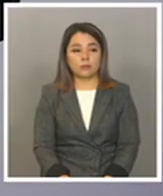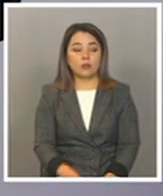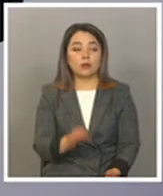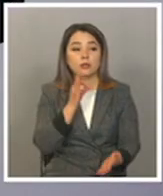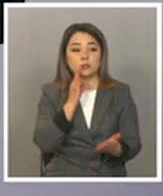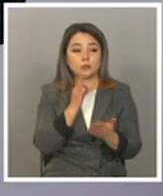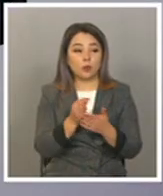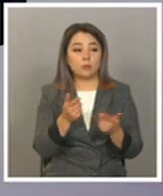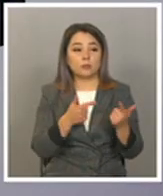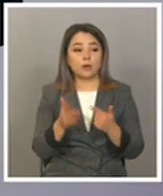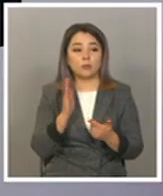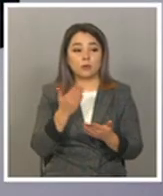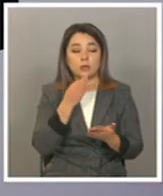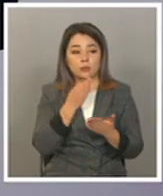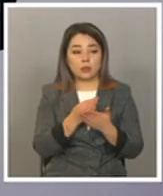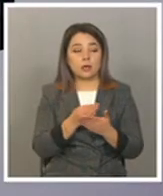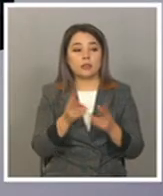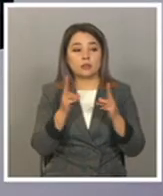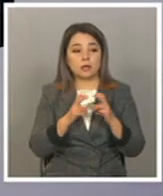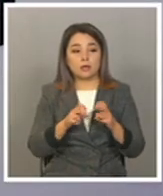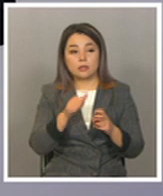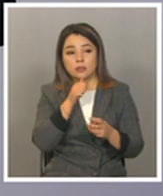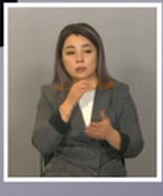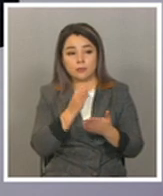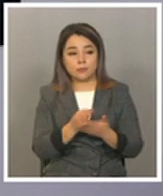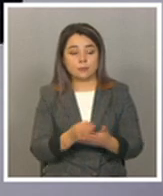Жауаптарыңыз дайын болса, тексеріп алыңыздар.